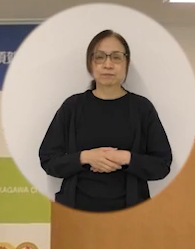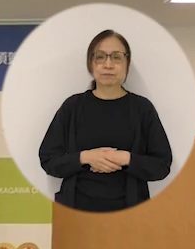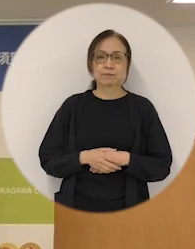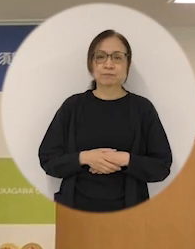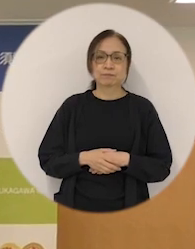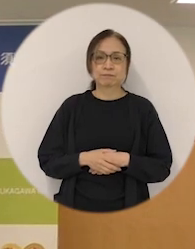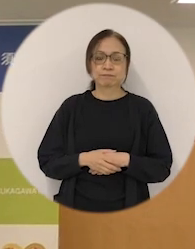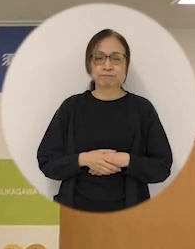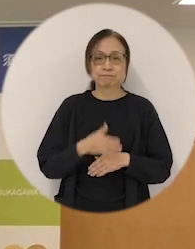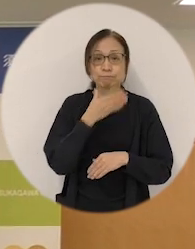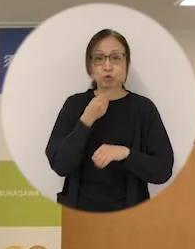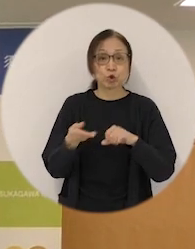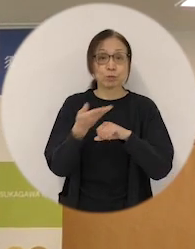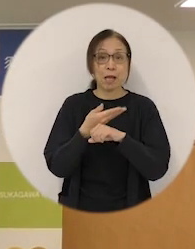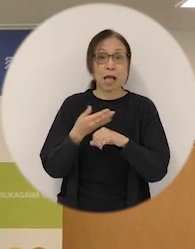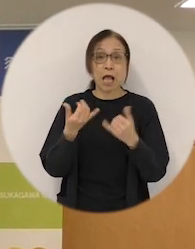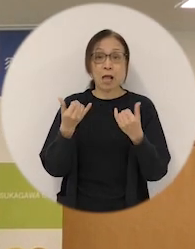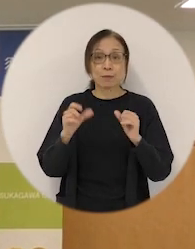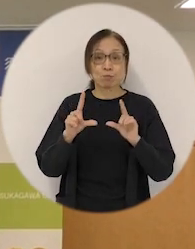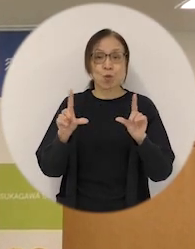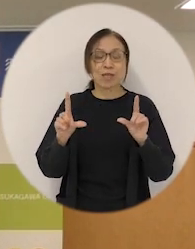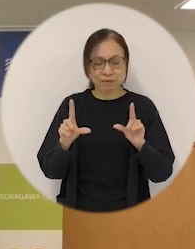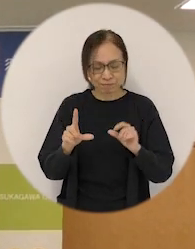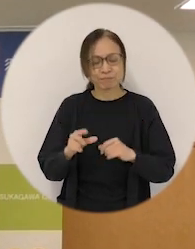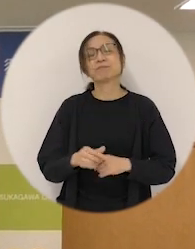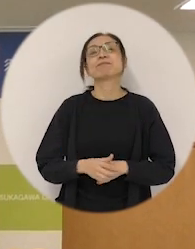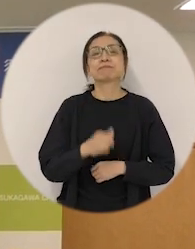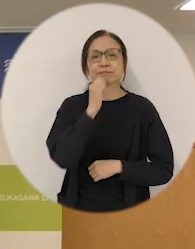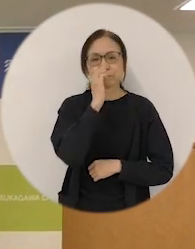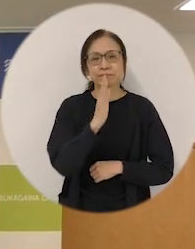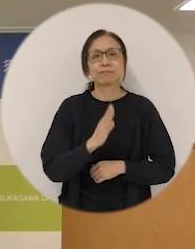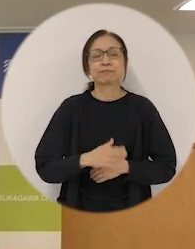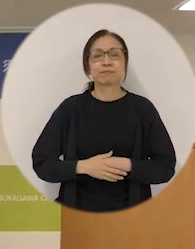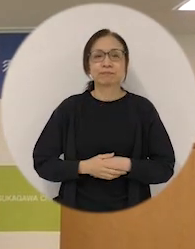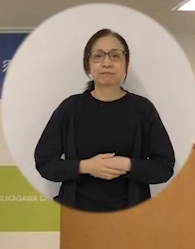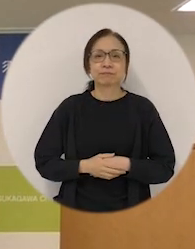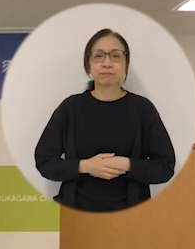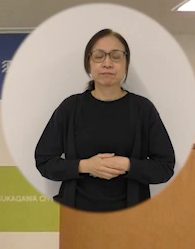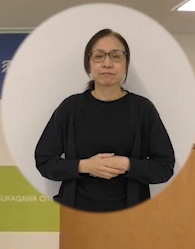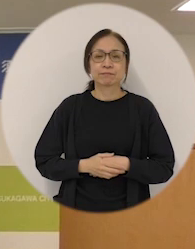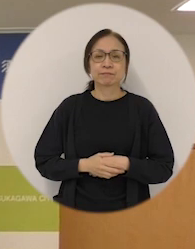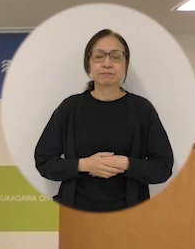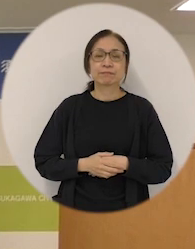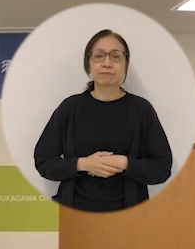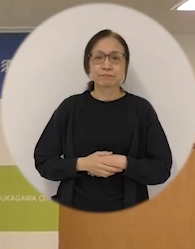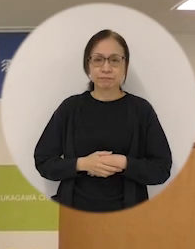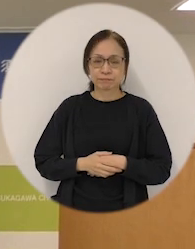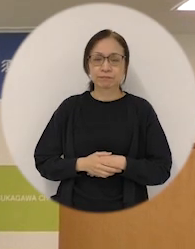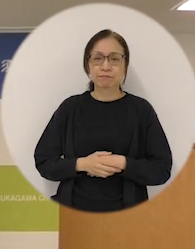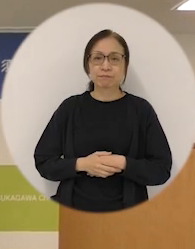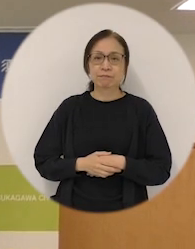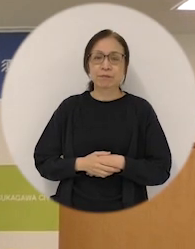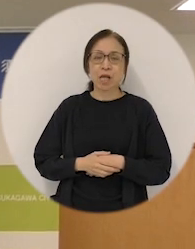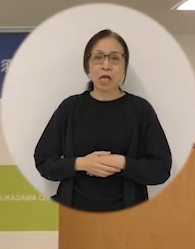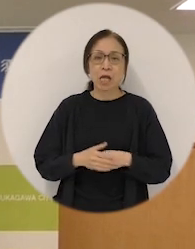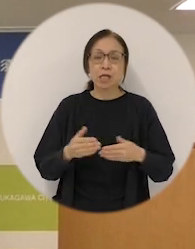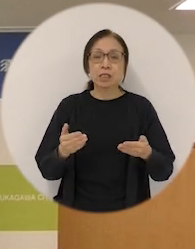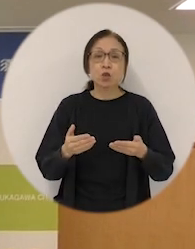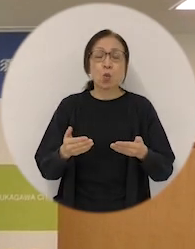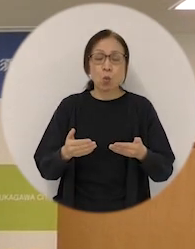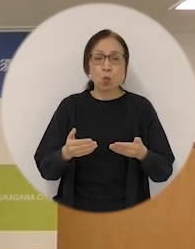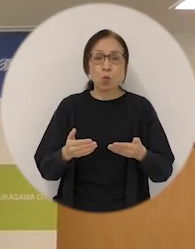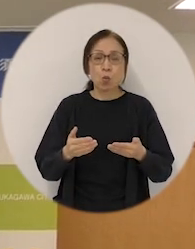福島民党の小田と申します。お願いします。過疎地域持続的発展計画の事業にもございます